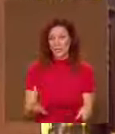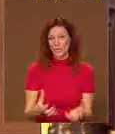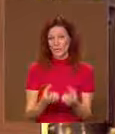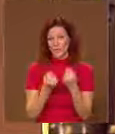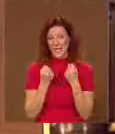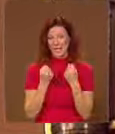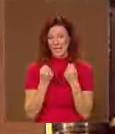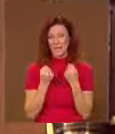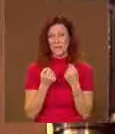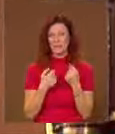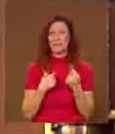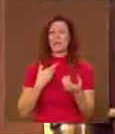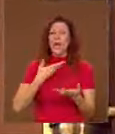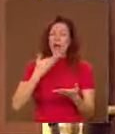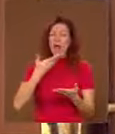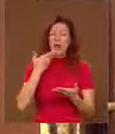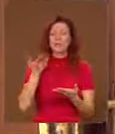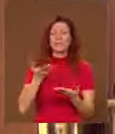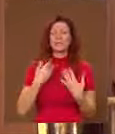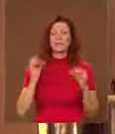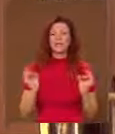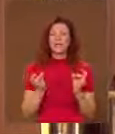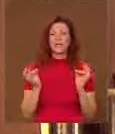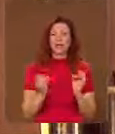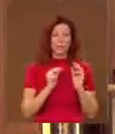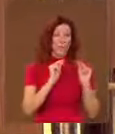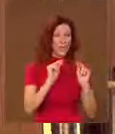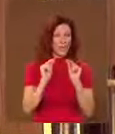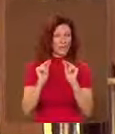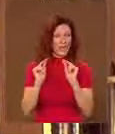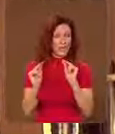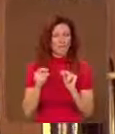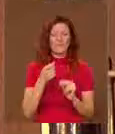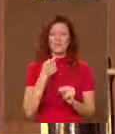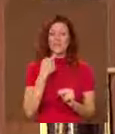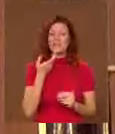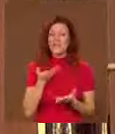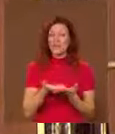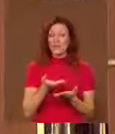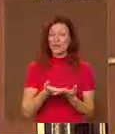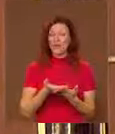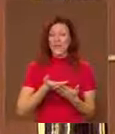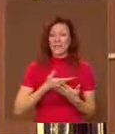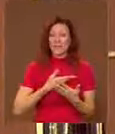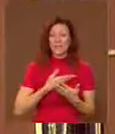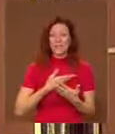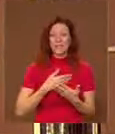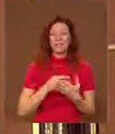божествено учение. И затова чуваме как свещенослужителите и хора